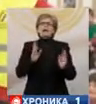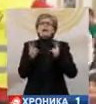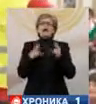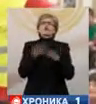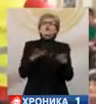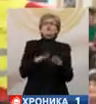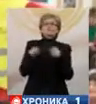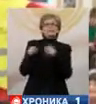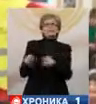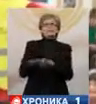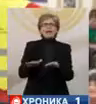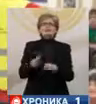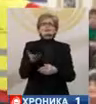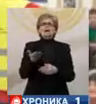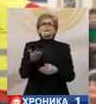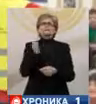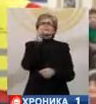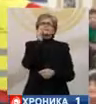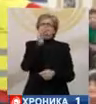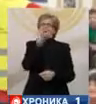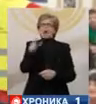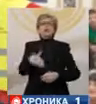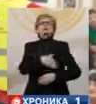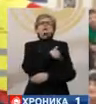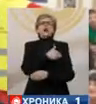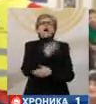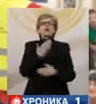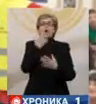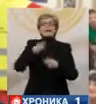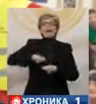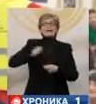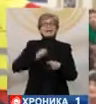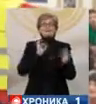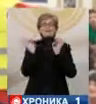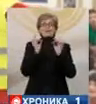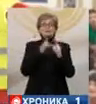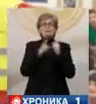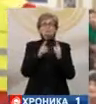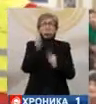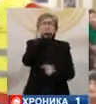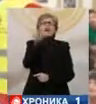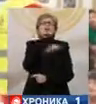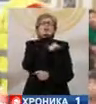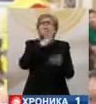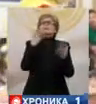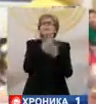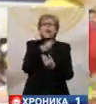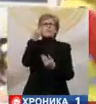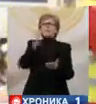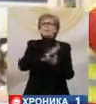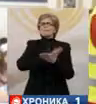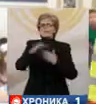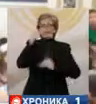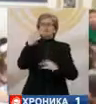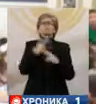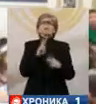samoj, svaki đak prvak od Agencije za bezbednost saobraćaja svake godine dobija besplatnu knjigu Pažljivkova